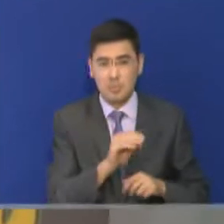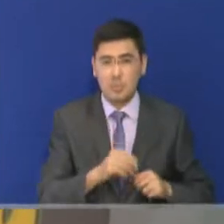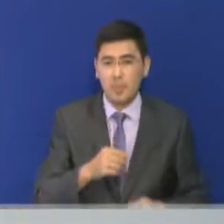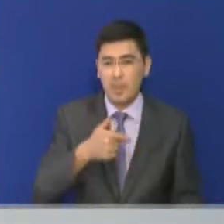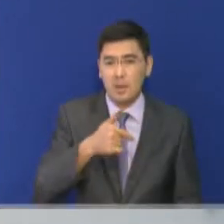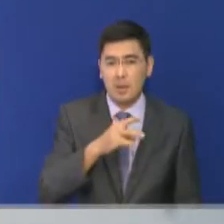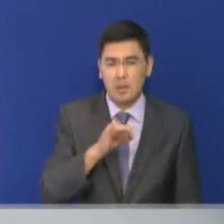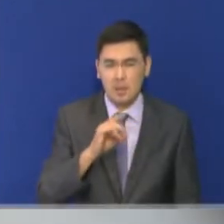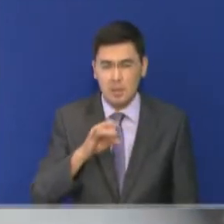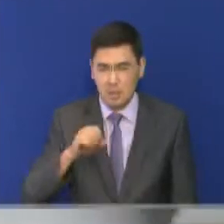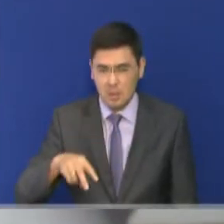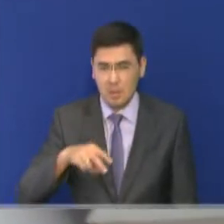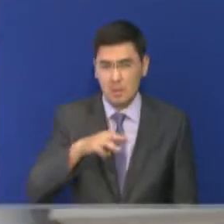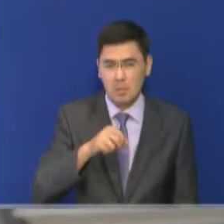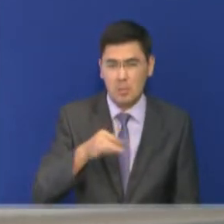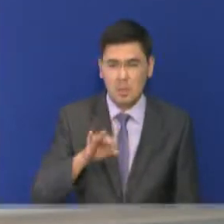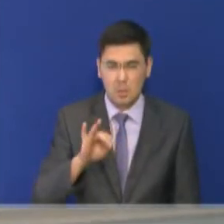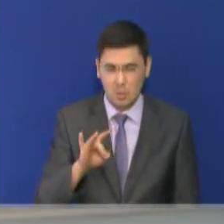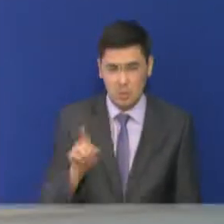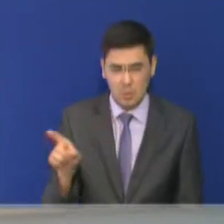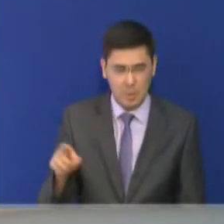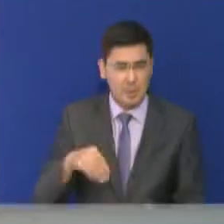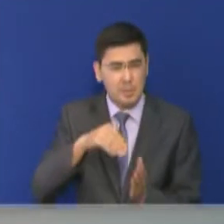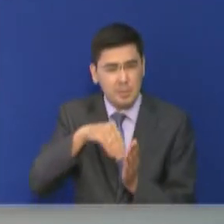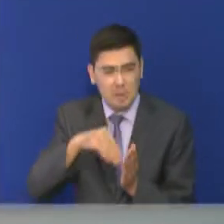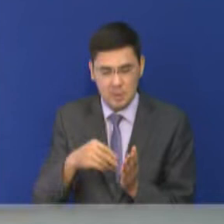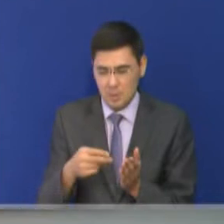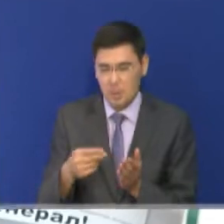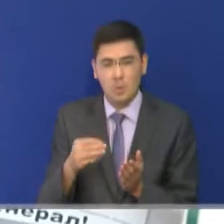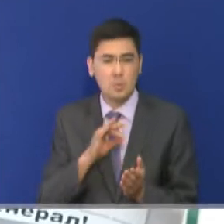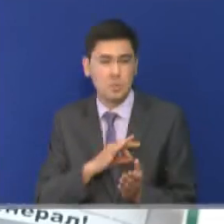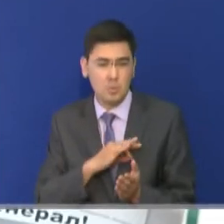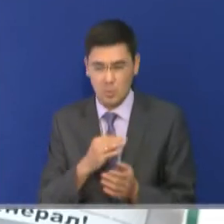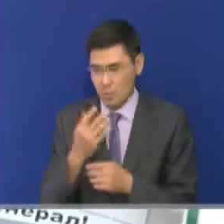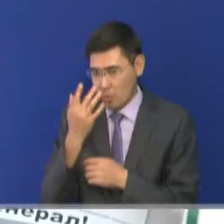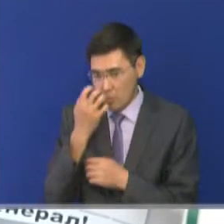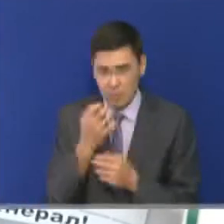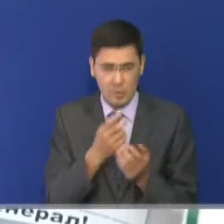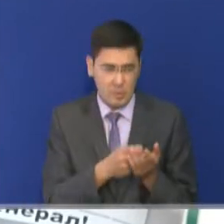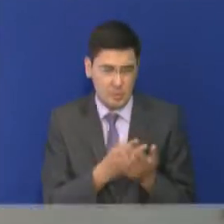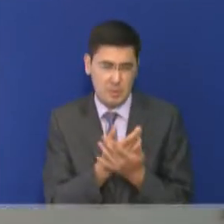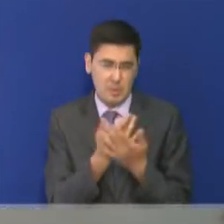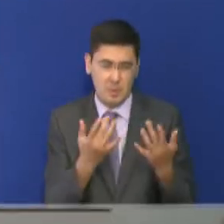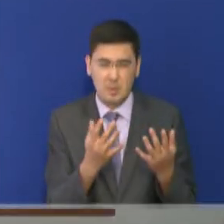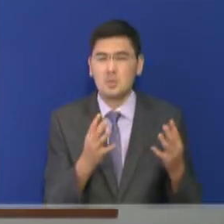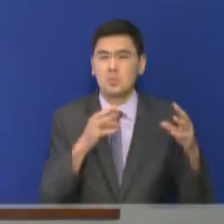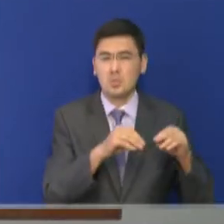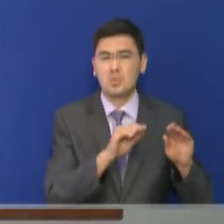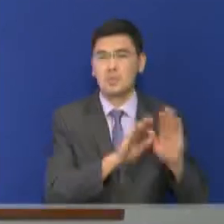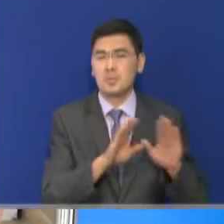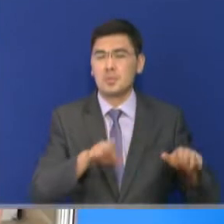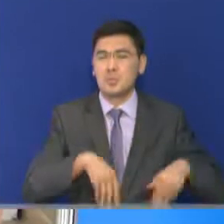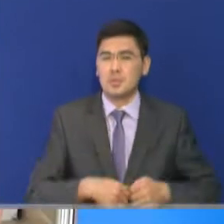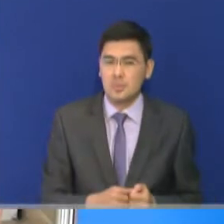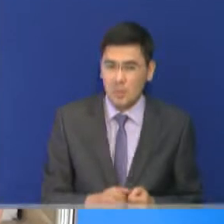генерал майордың жазған еңбектері, қолданған заттары мен фото суреттері қойылған. Әділет генерал майоры Рүстем